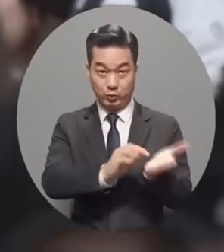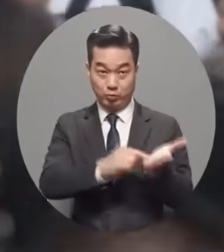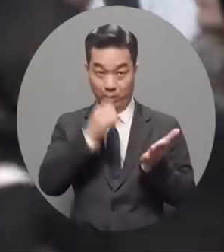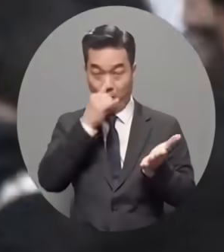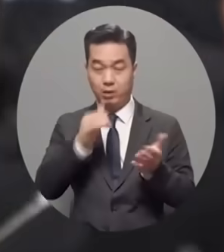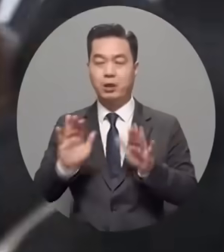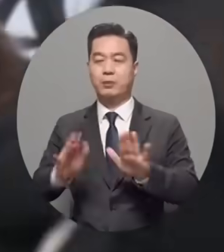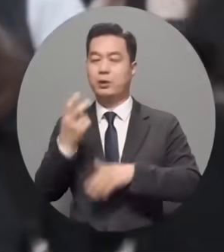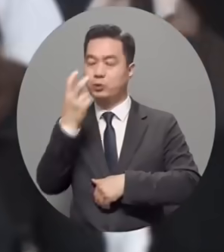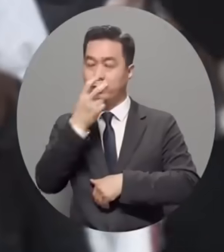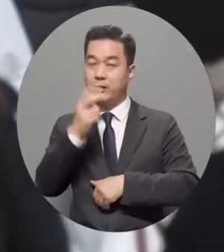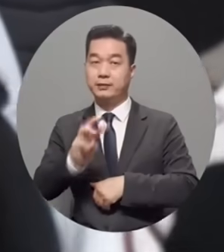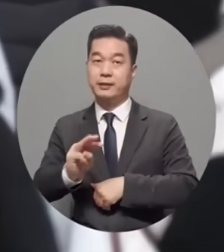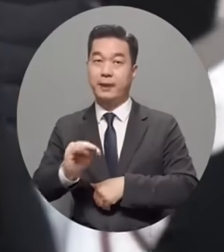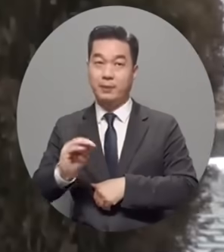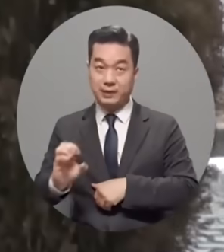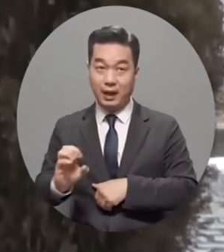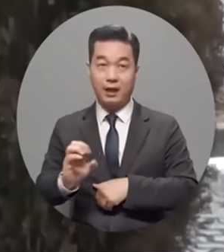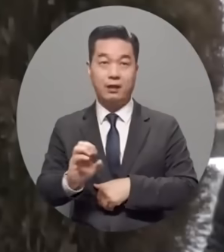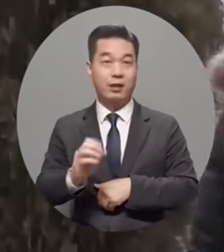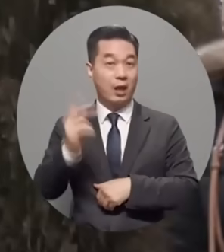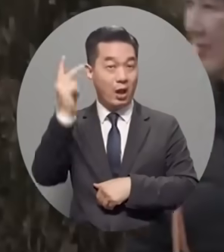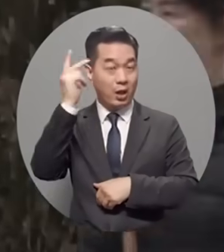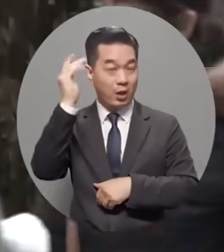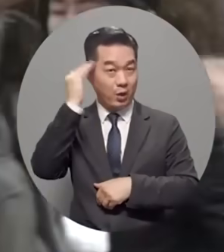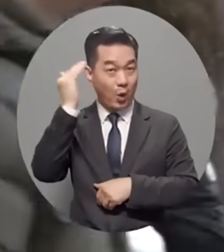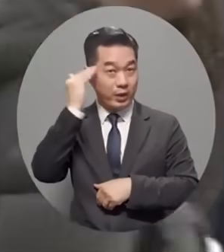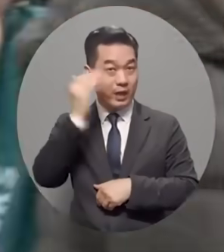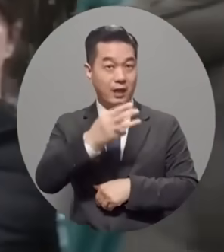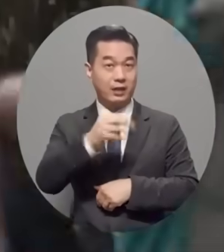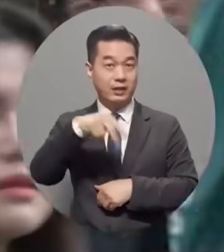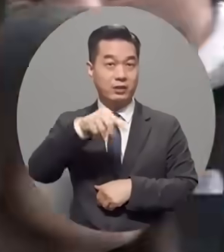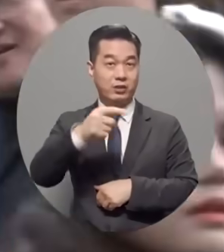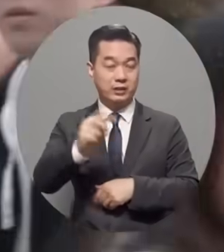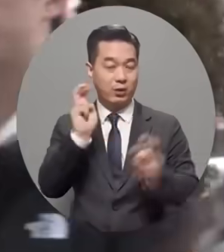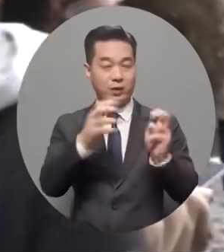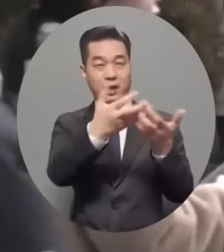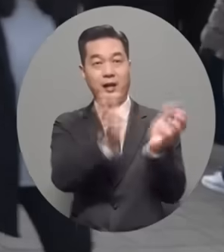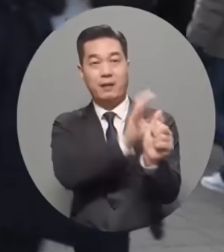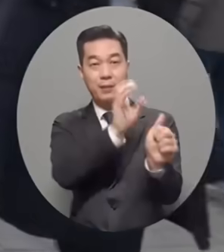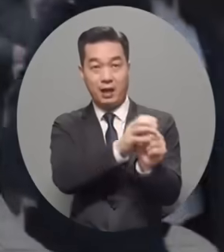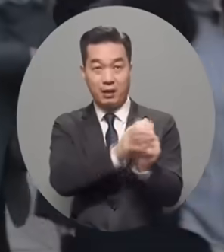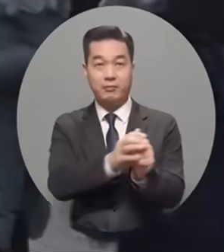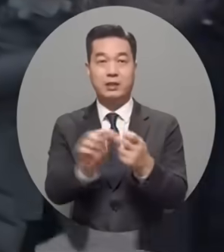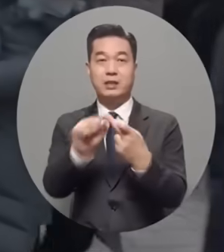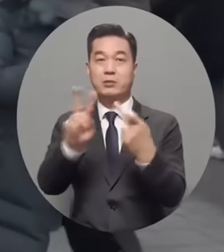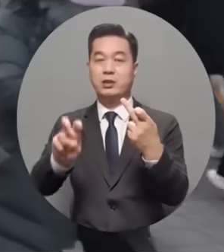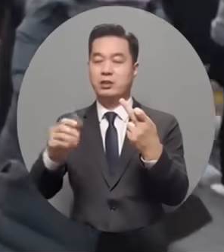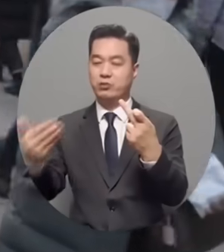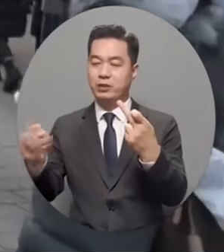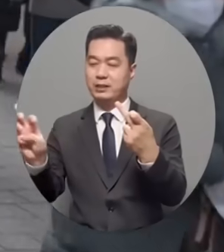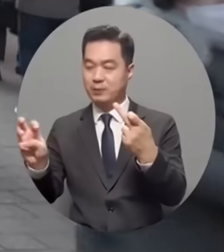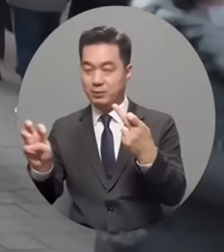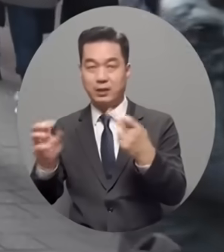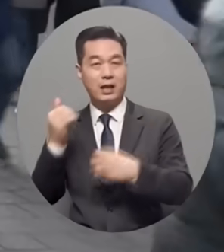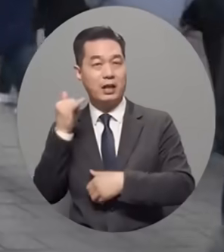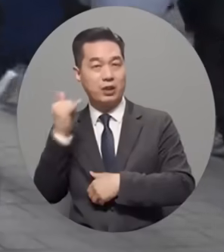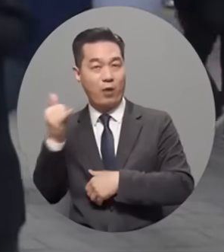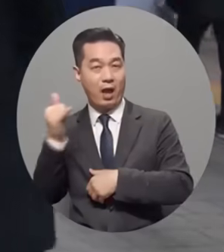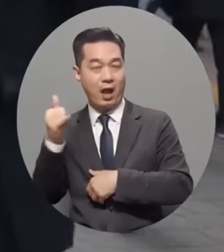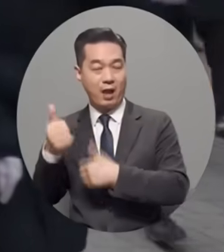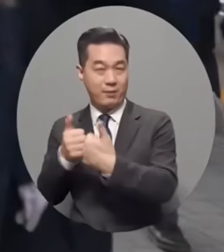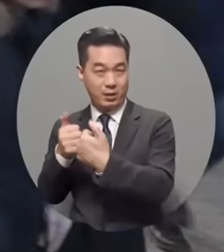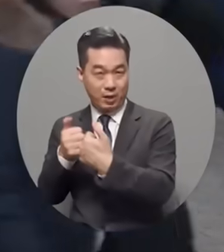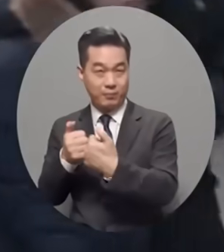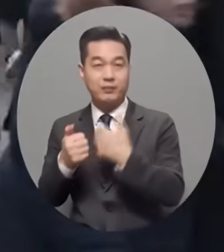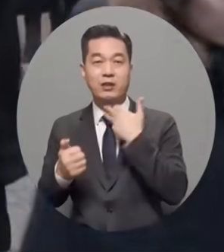이번 조사는 MBC가 코리아 리서치에 의뢰해 지난해 12월 29일과 30일 이틀 동안 전화 면접으로 전국 18살